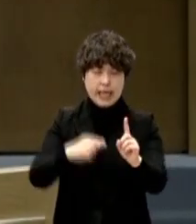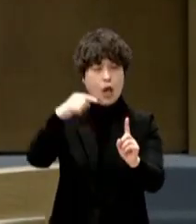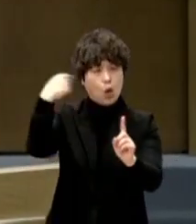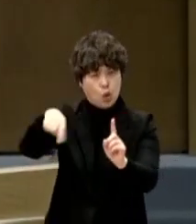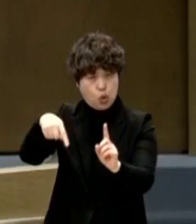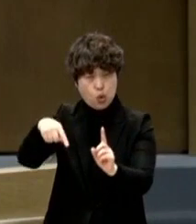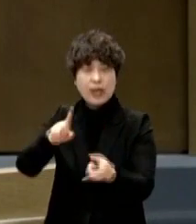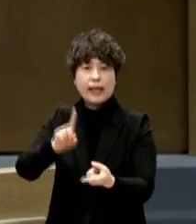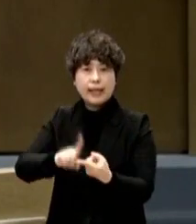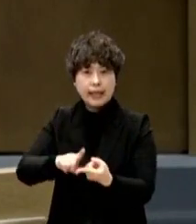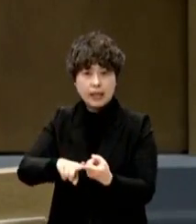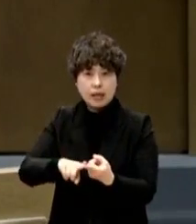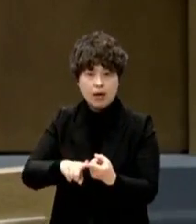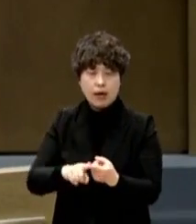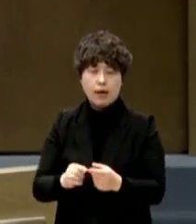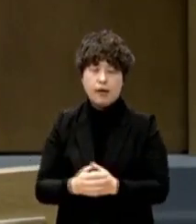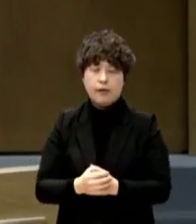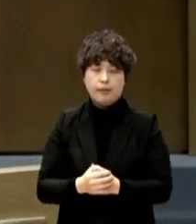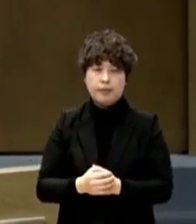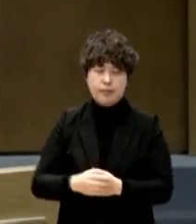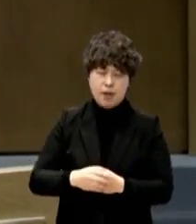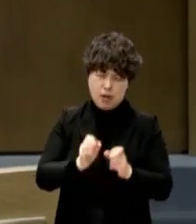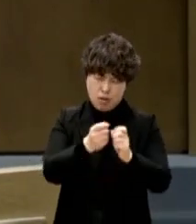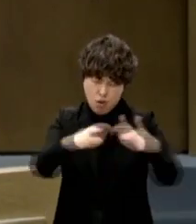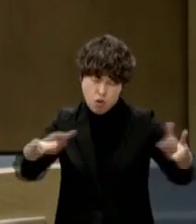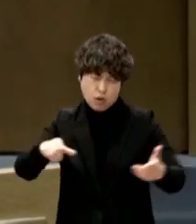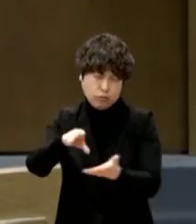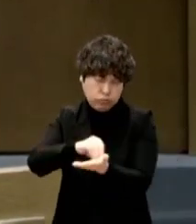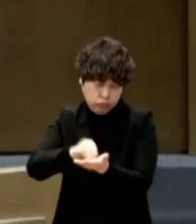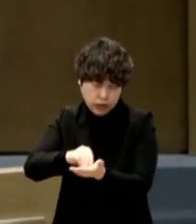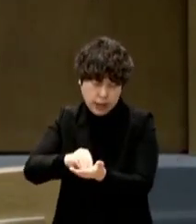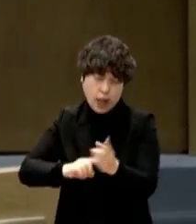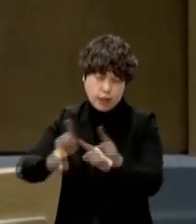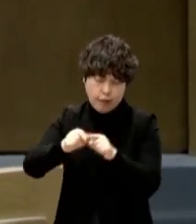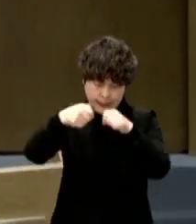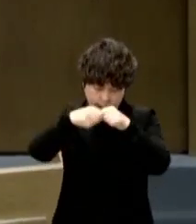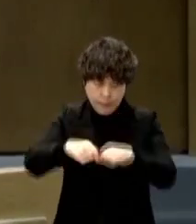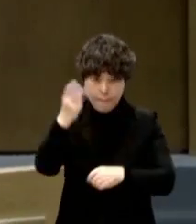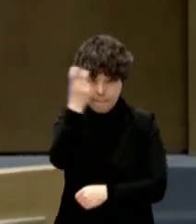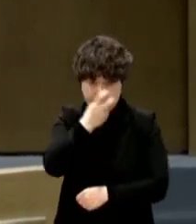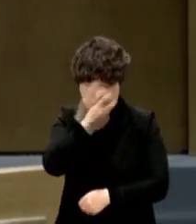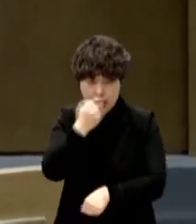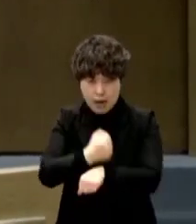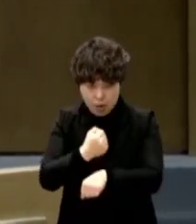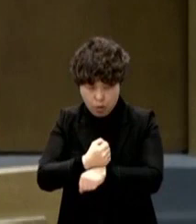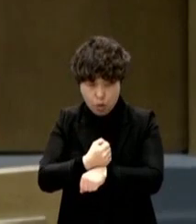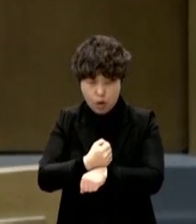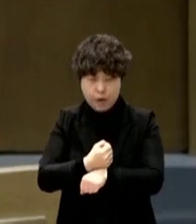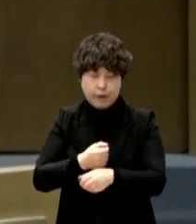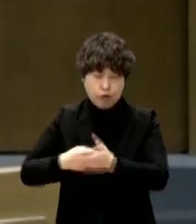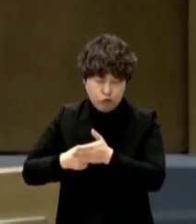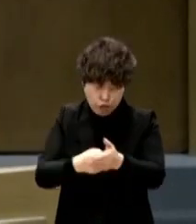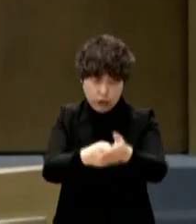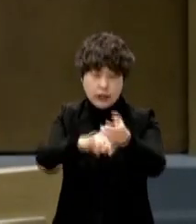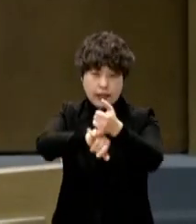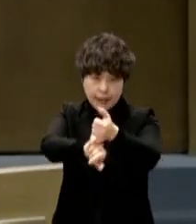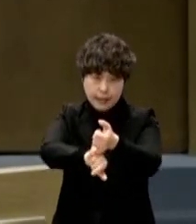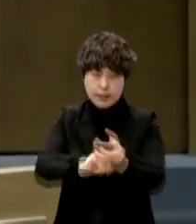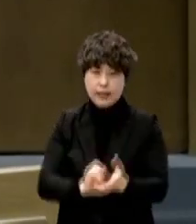1교육지원청 설치 등 산적해 있는 교육 현안에 대해서 세심히 살피고 차질 없이 추진해